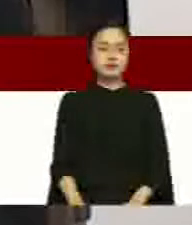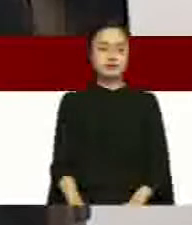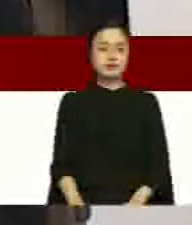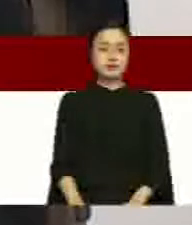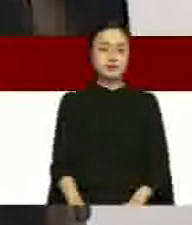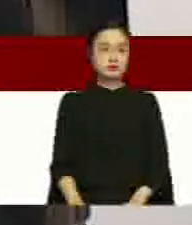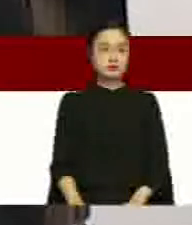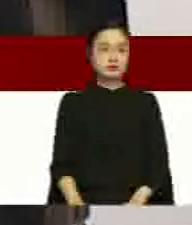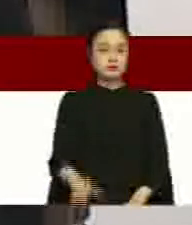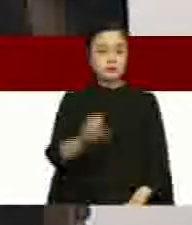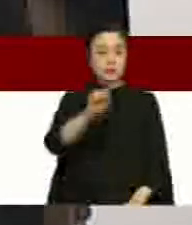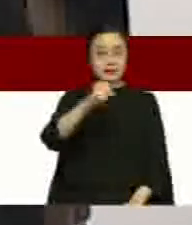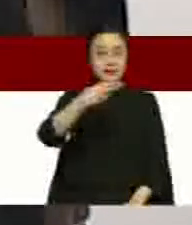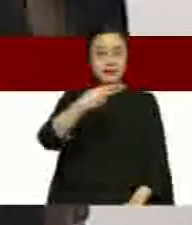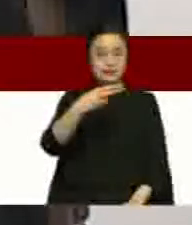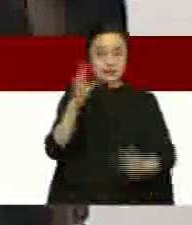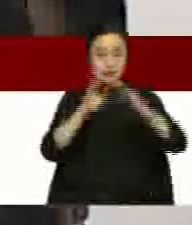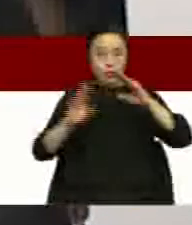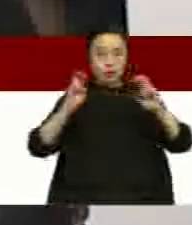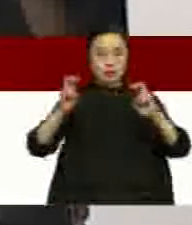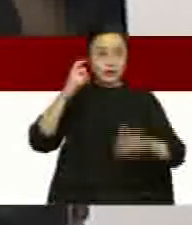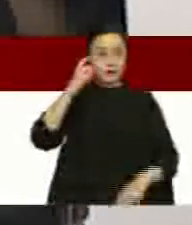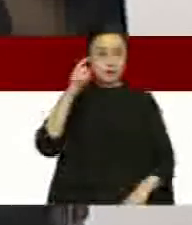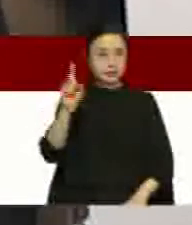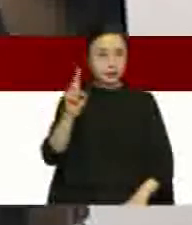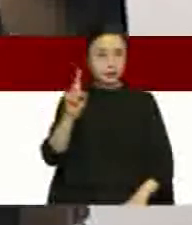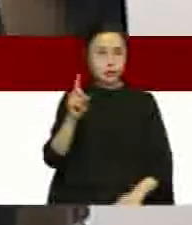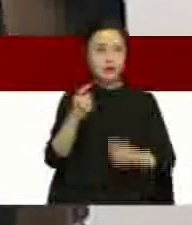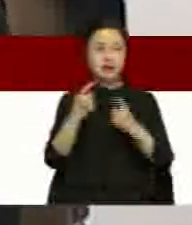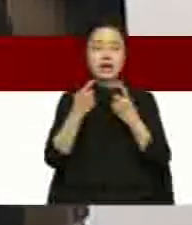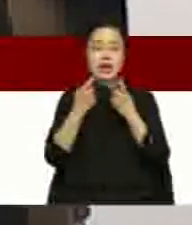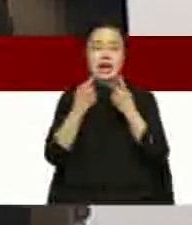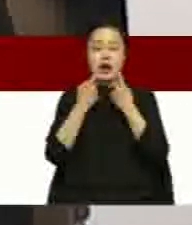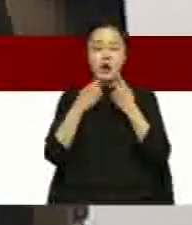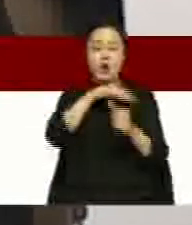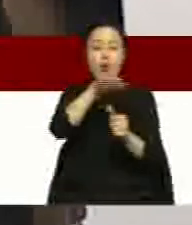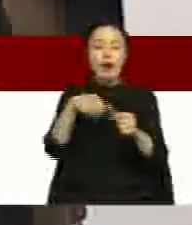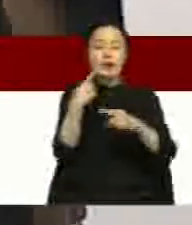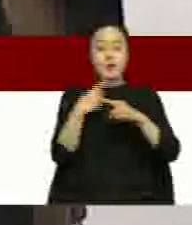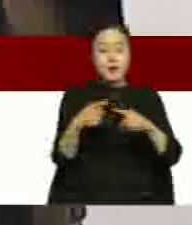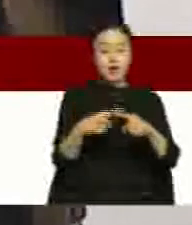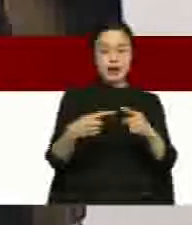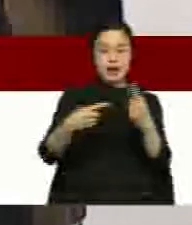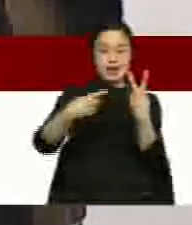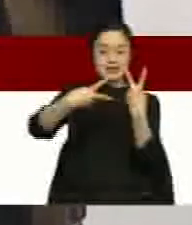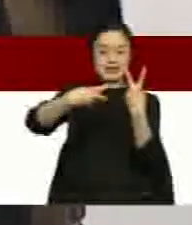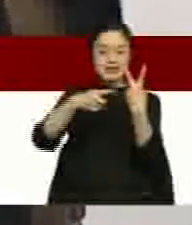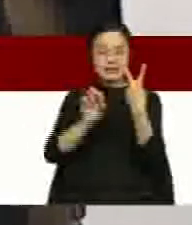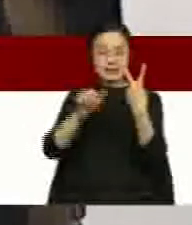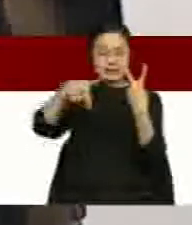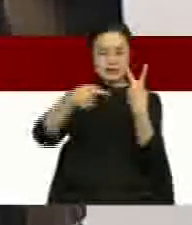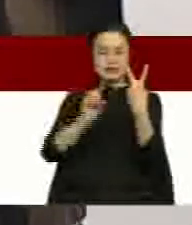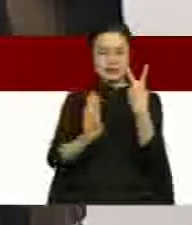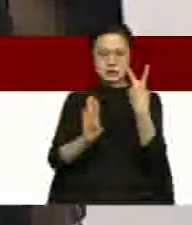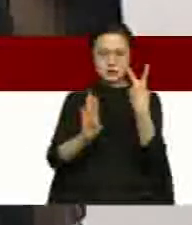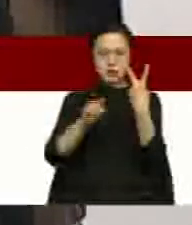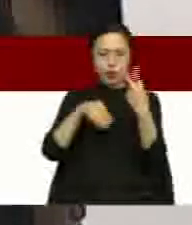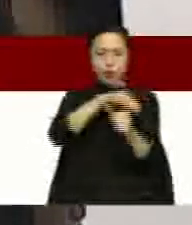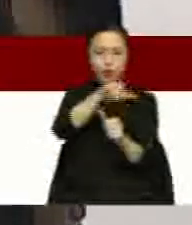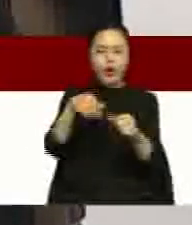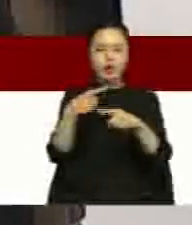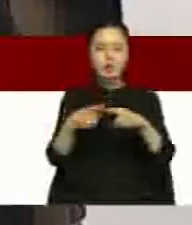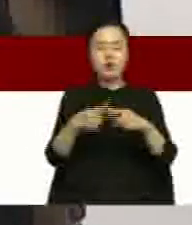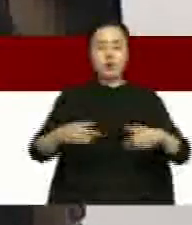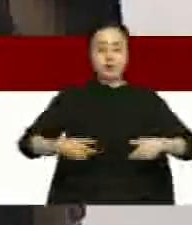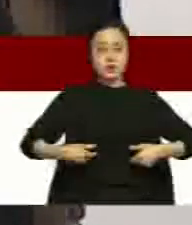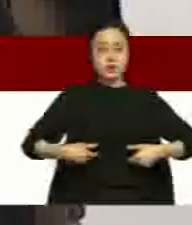이제 2등급 수를 만족하는 장지천의 물이 2등급 수를 만족을 해야 되는데 한강 같은 경우는 2등급 수를